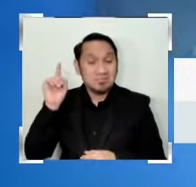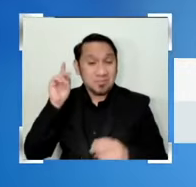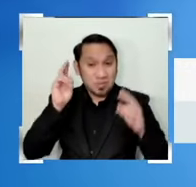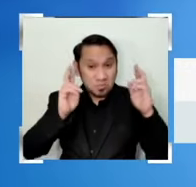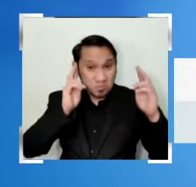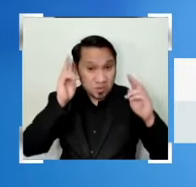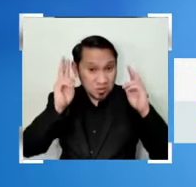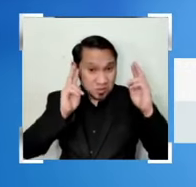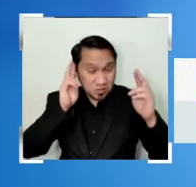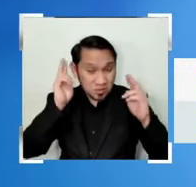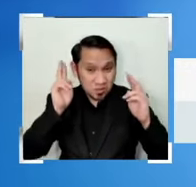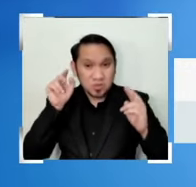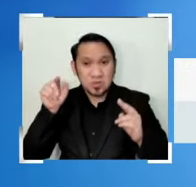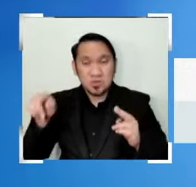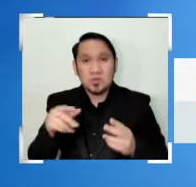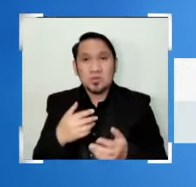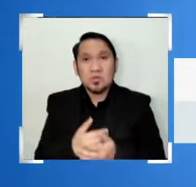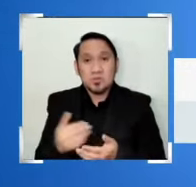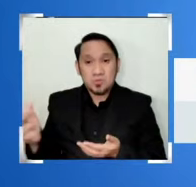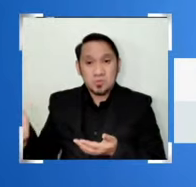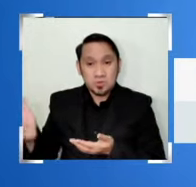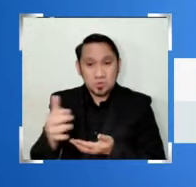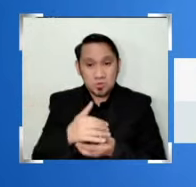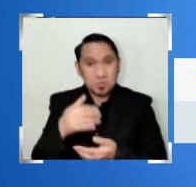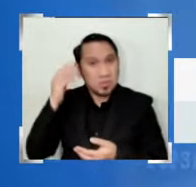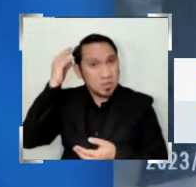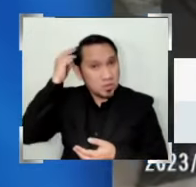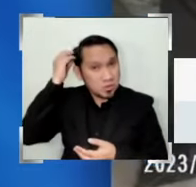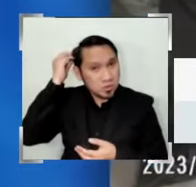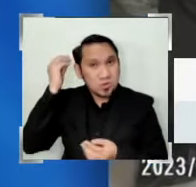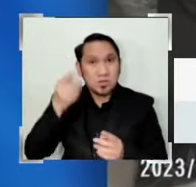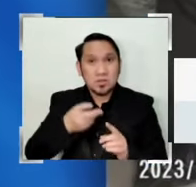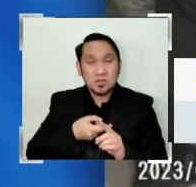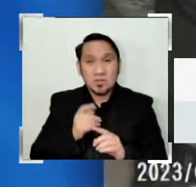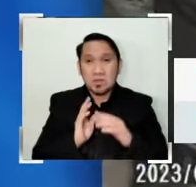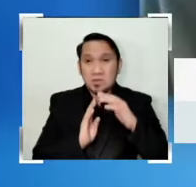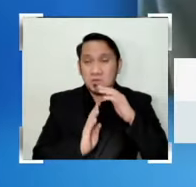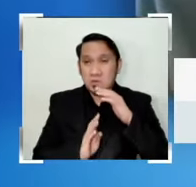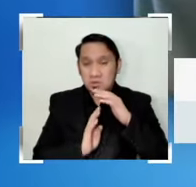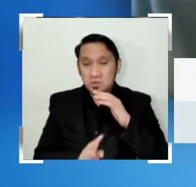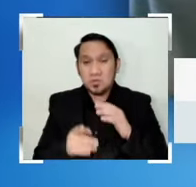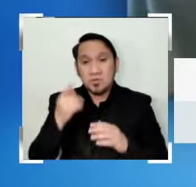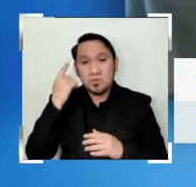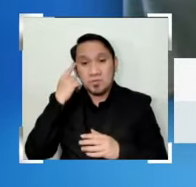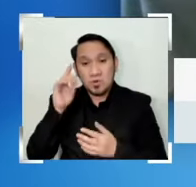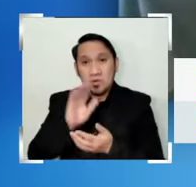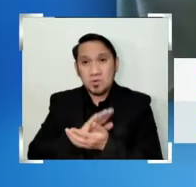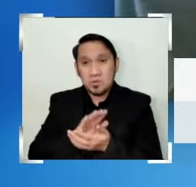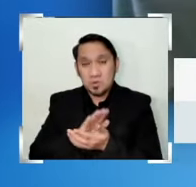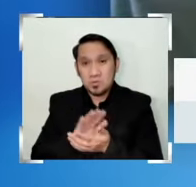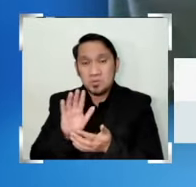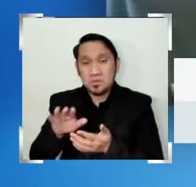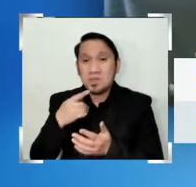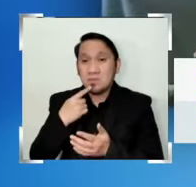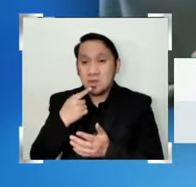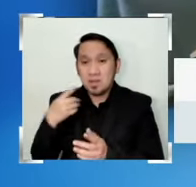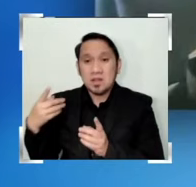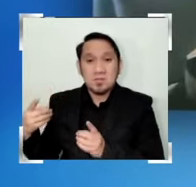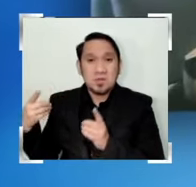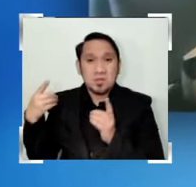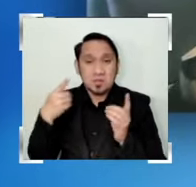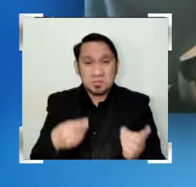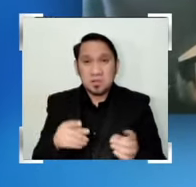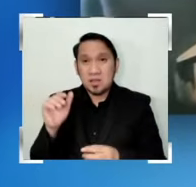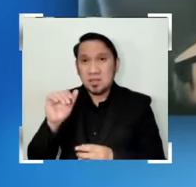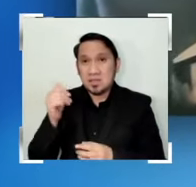Mindoro ang nangangalap ng donasyong buhok mula sa mga customers para sa cleanup. Magdo-donate din daw sila ng 10% ng